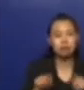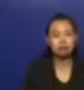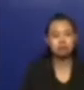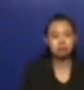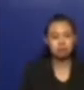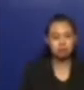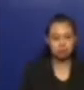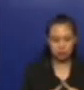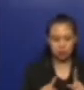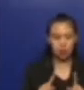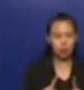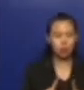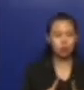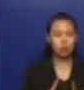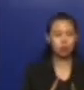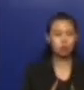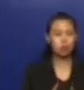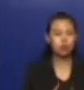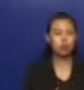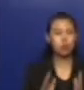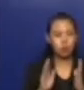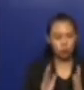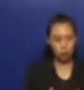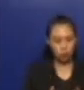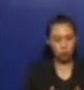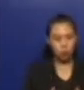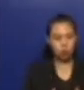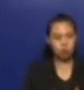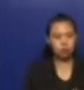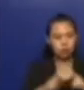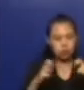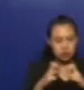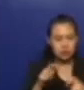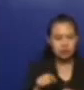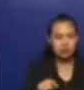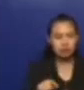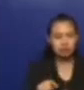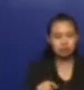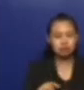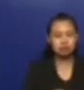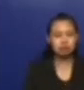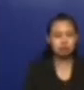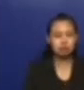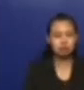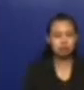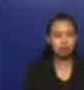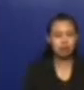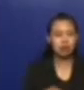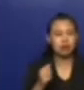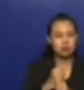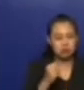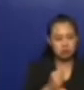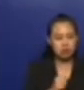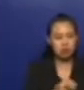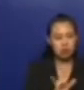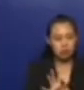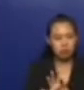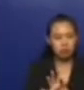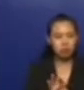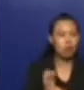นี้คนสุรินทร์ชื่นชมโควิดทำมาให้กับทางราชการปก